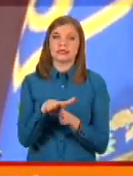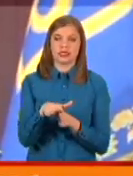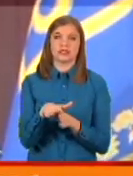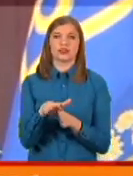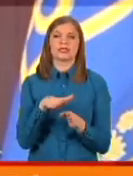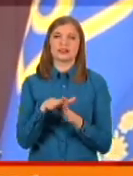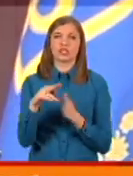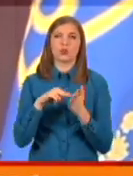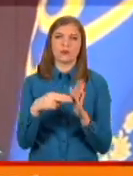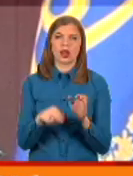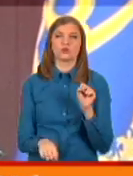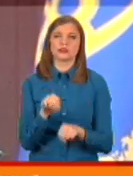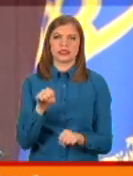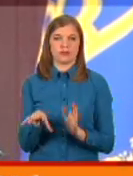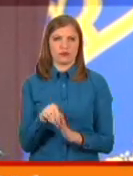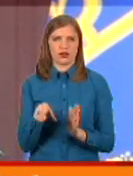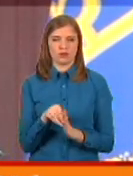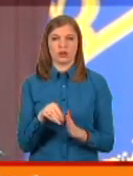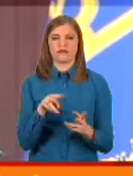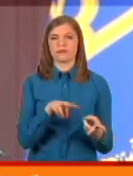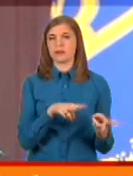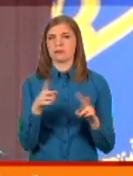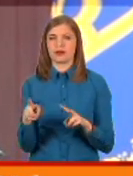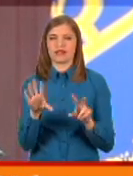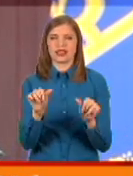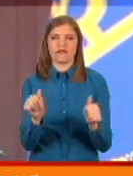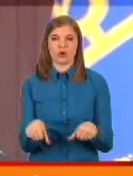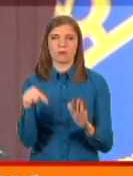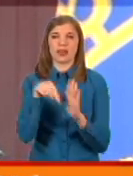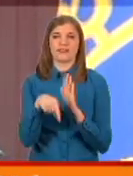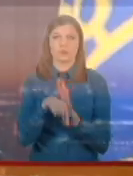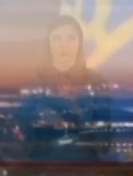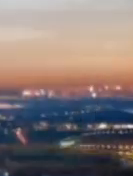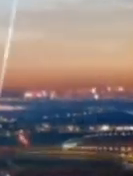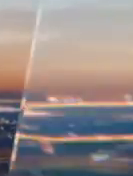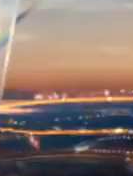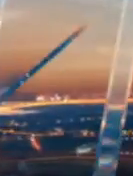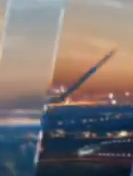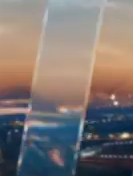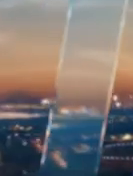цілого плану зриву виборів, переведення їх в формат внутрішнього конфлікту.